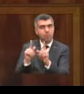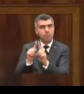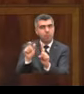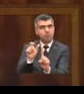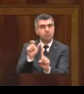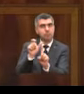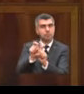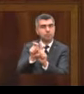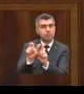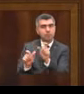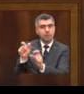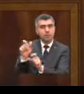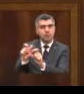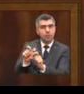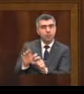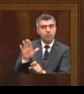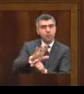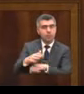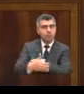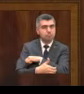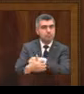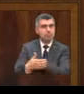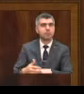بهذه الفئات الهشة،